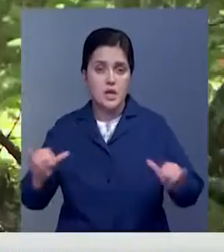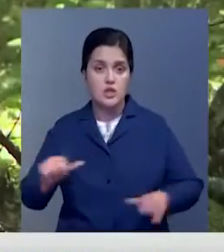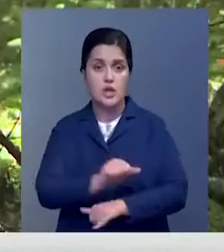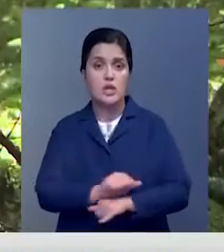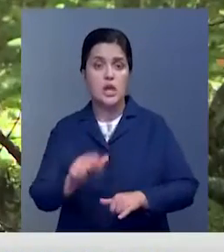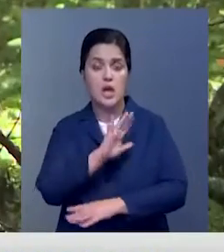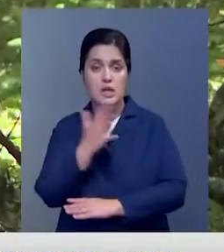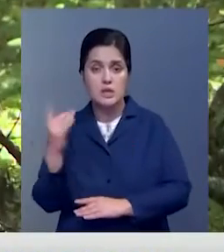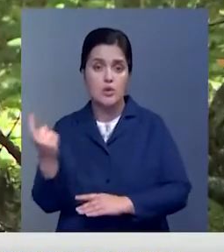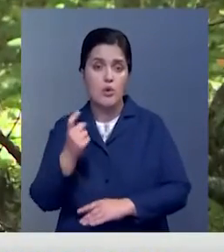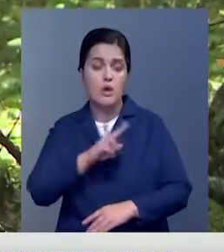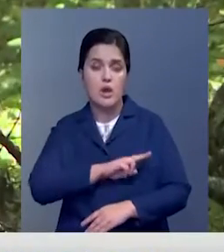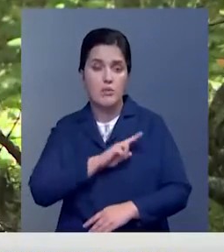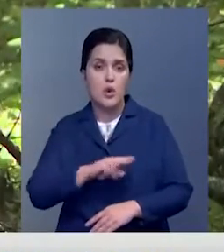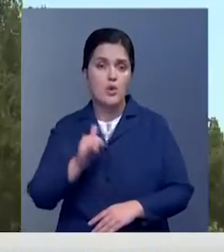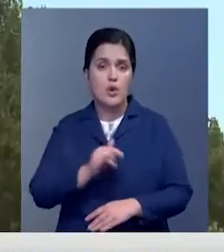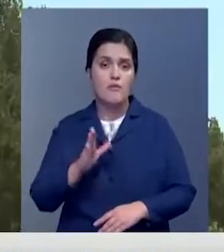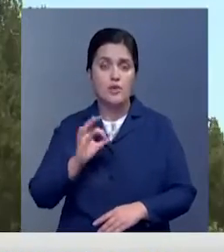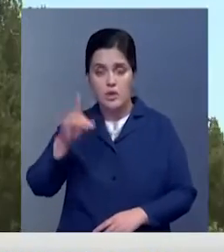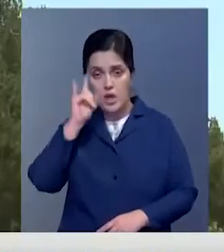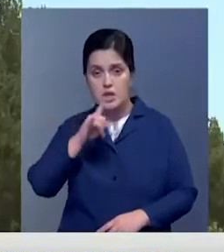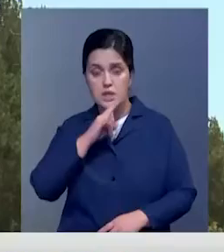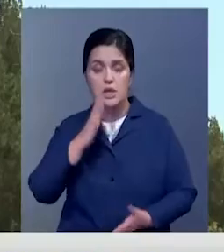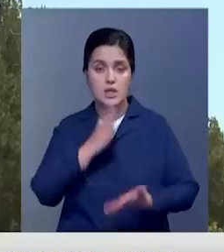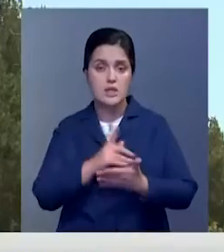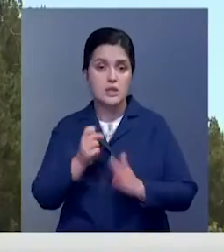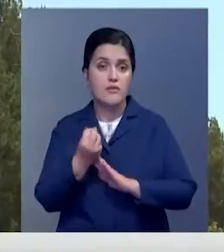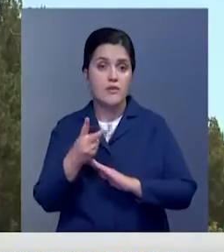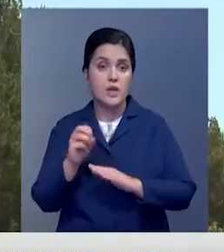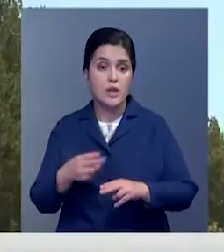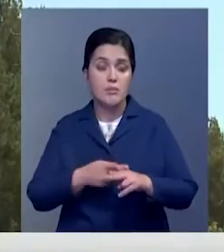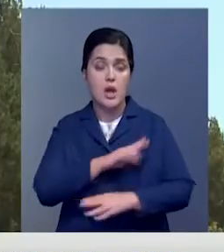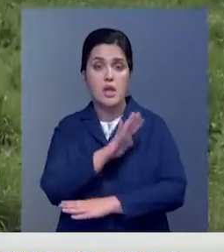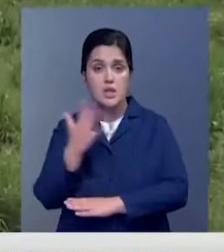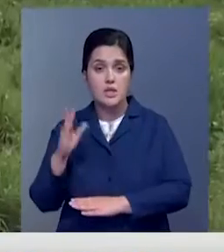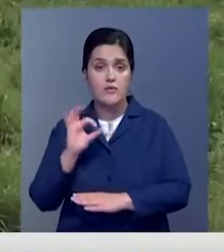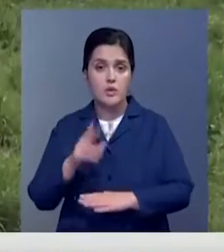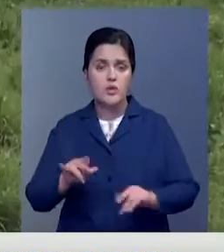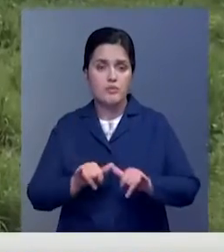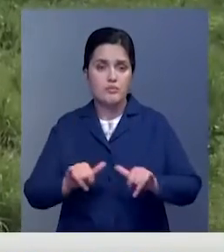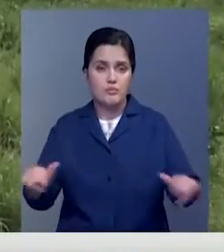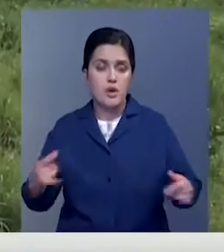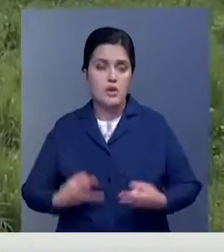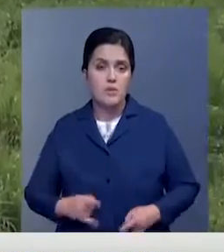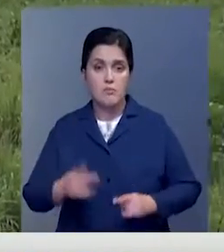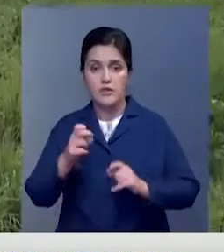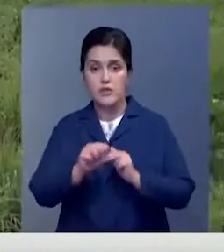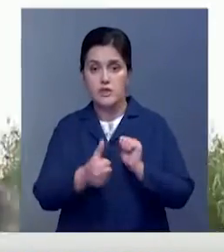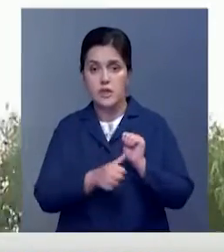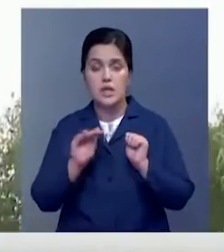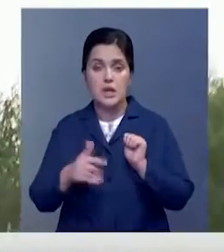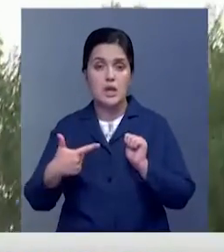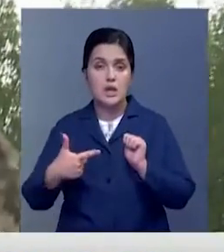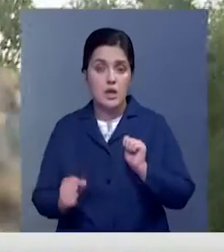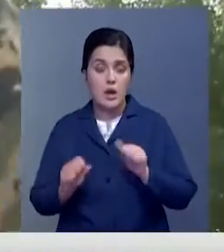лесхозов в Восточном Казахстане имеются. За последние 12 лет лес на востоке страны разросся на 216 тысяч